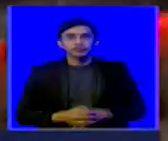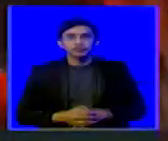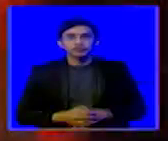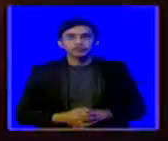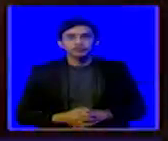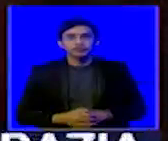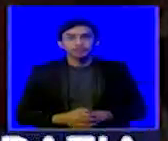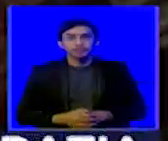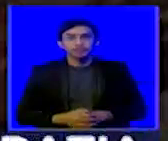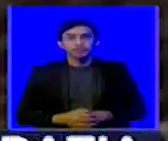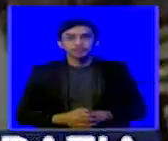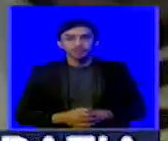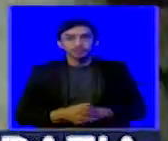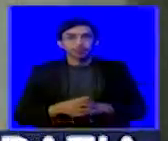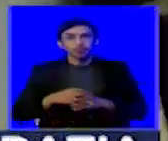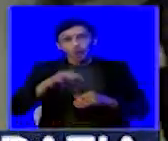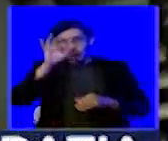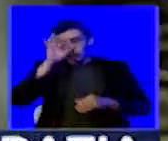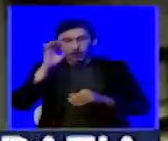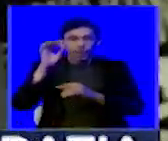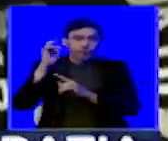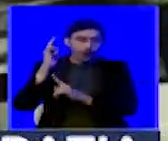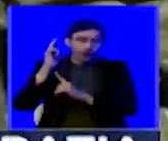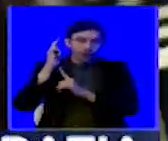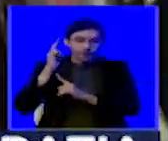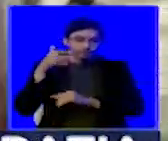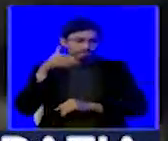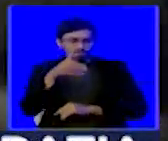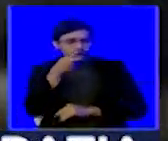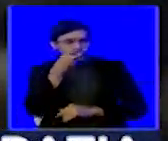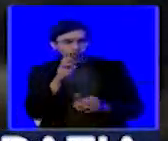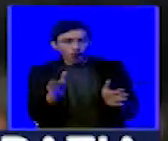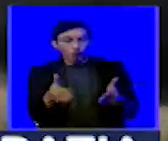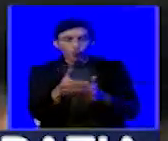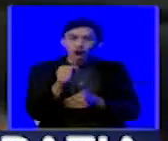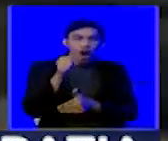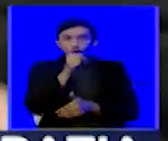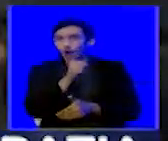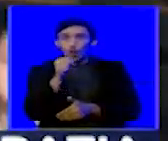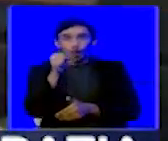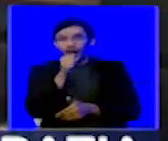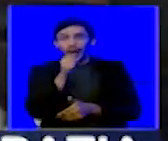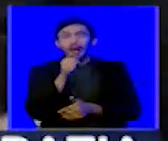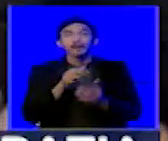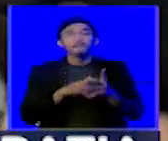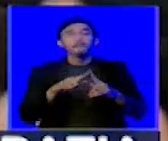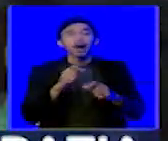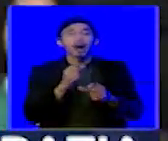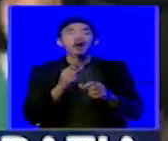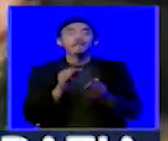Petugas gabungan TNI Polri dan Satpol PP menyisir satu persatu ruang karaoke di tempat hiburan malam di Mangga 2 Selatan, Sawah Besar, Jakarta Pusat.